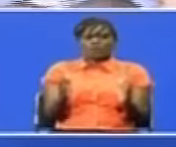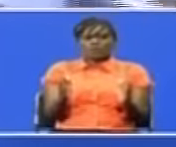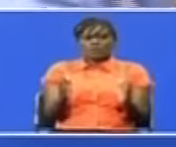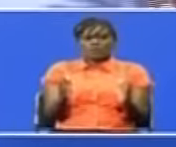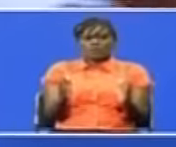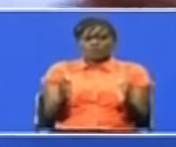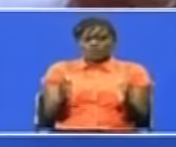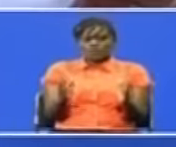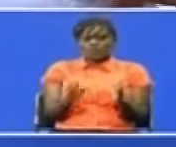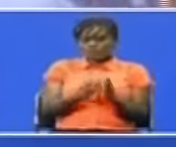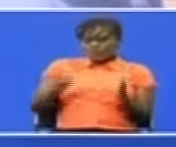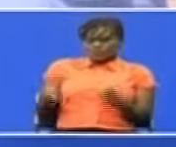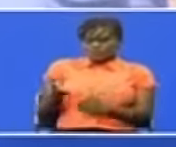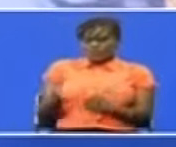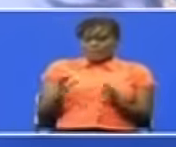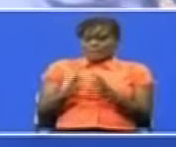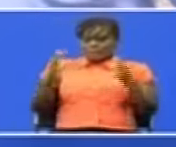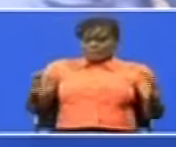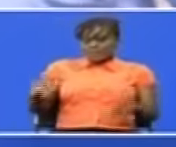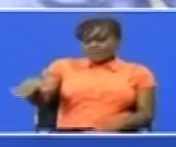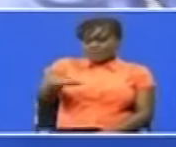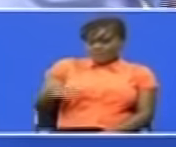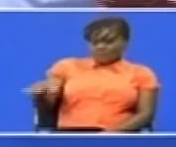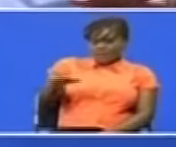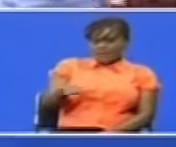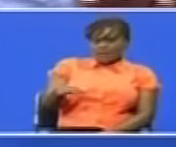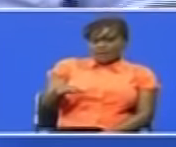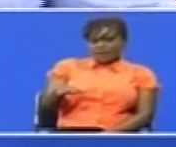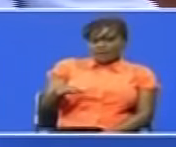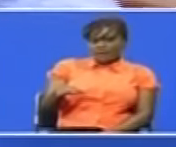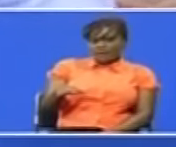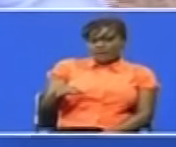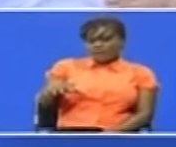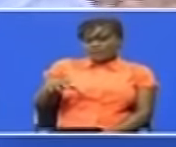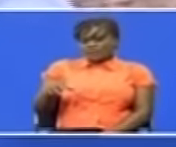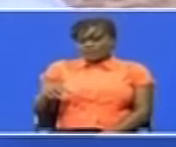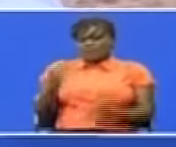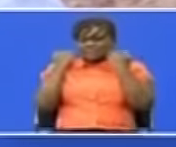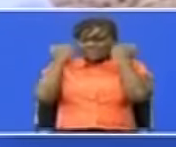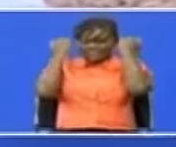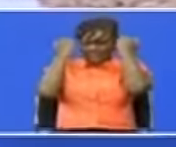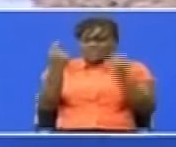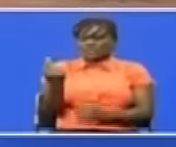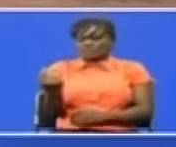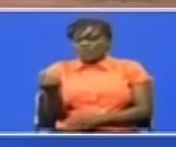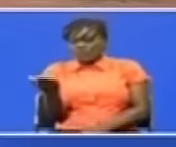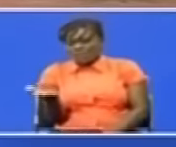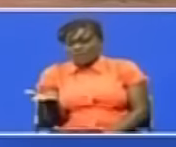That dispersion, actually, the bigger the area, the rest are the stress on the